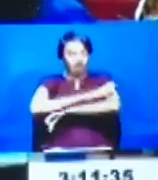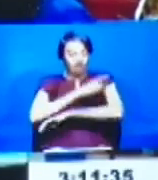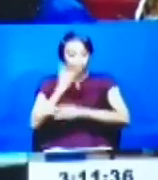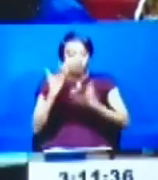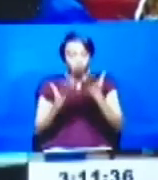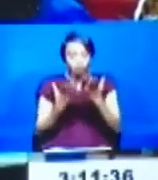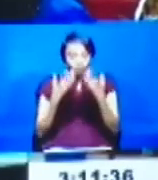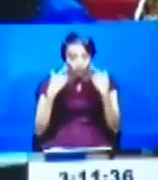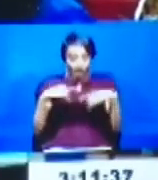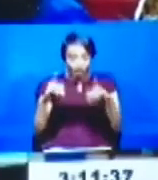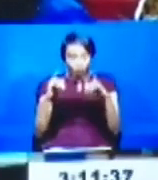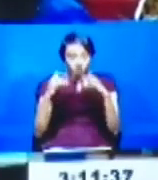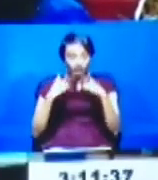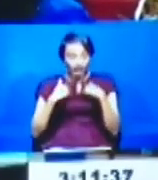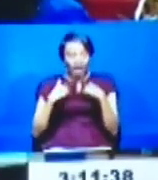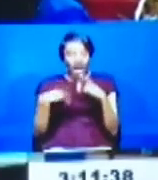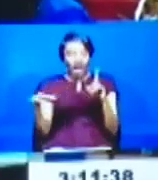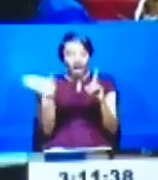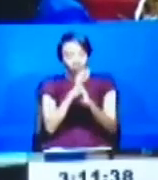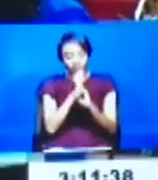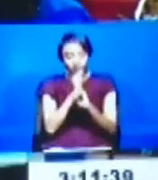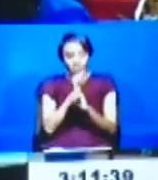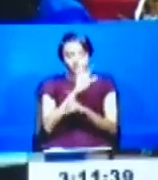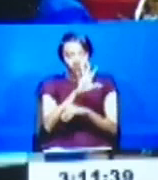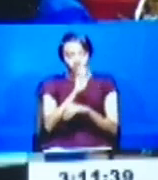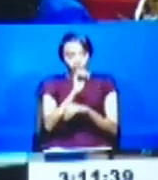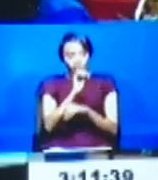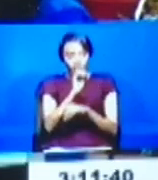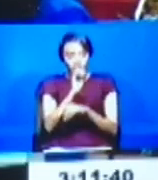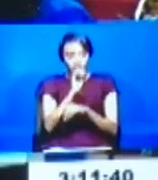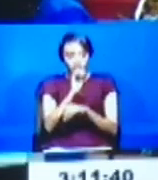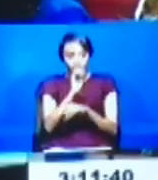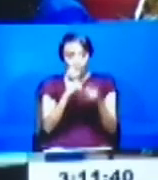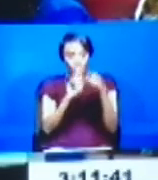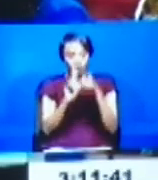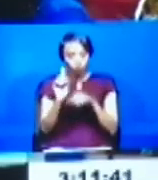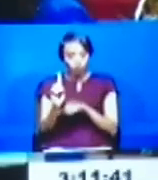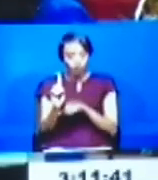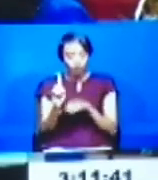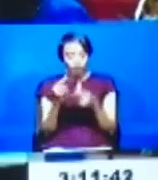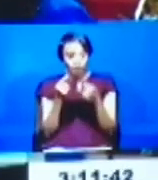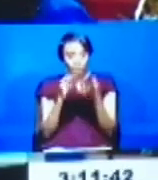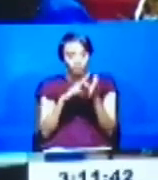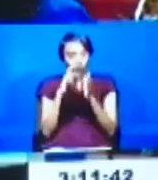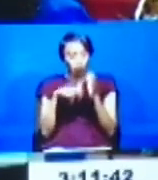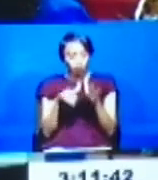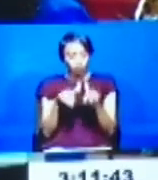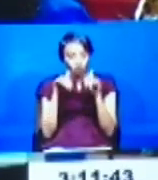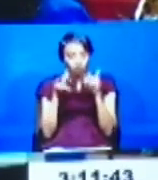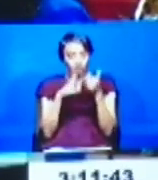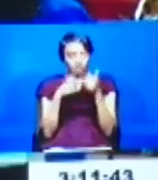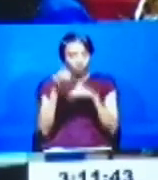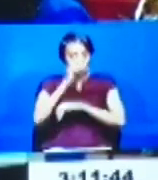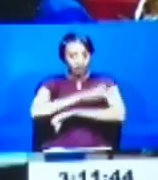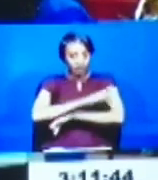abamujemedde bamuganyi certainly bitegeeza ebintu nga bisatu botunuulira bwobuvudde ku kino kyetubadde tuliko bitegeeza ebintu nga bisatu